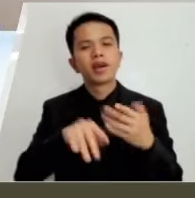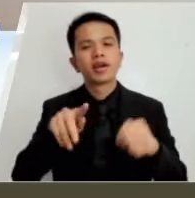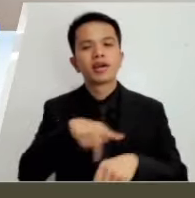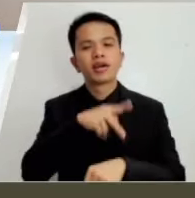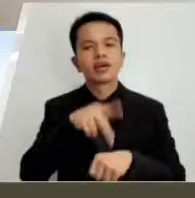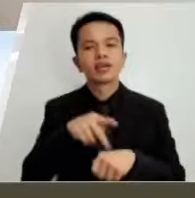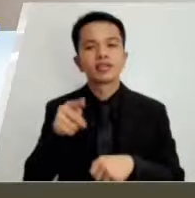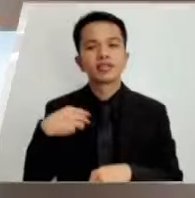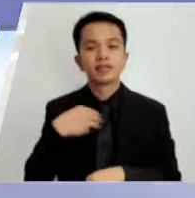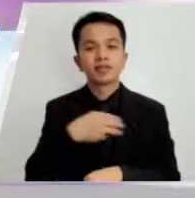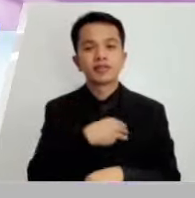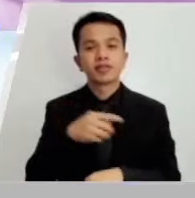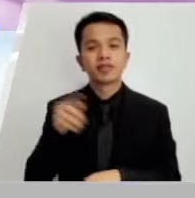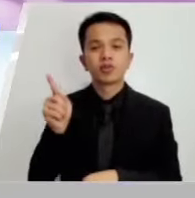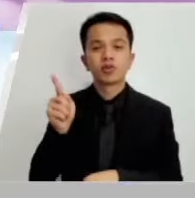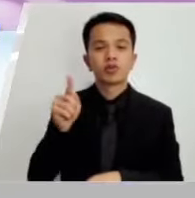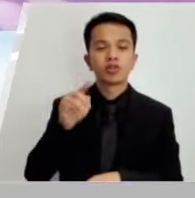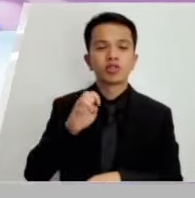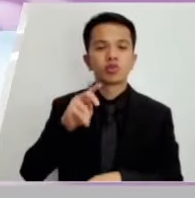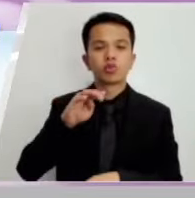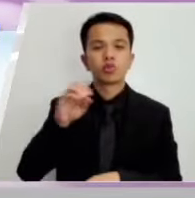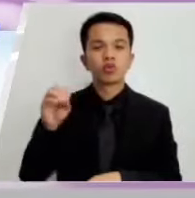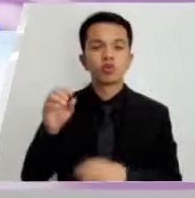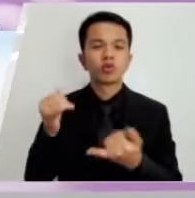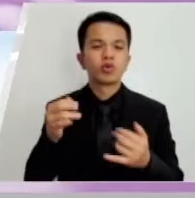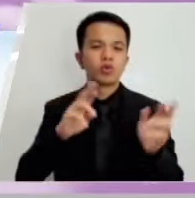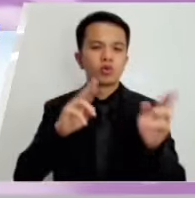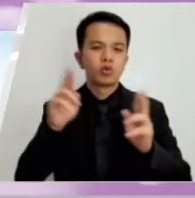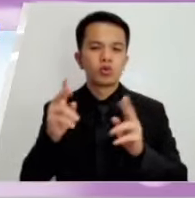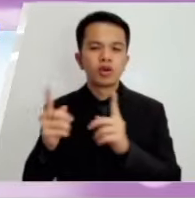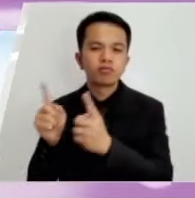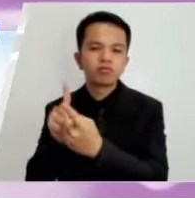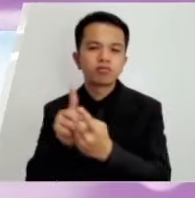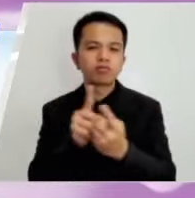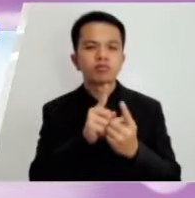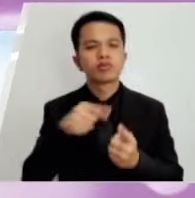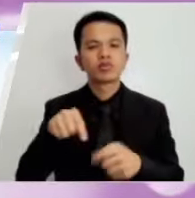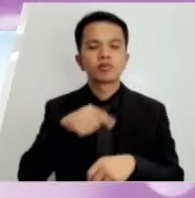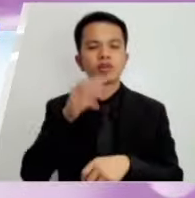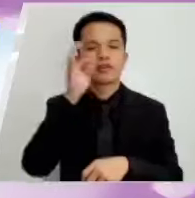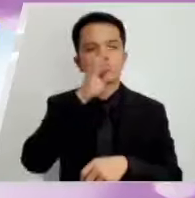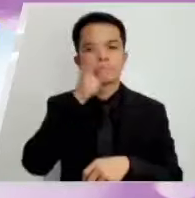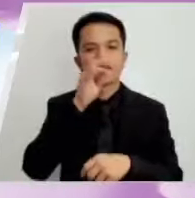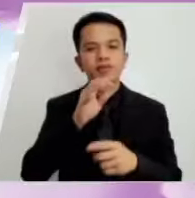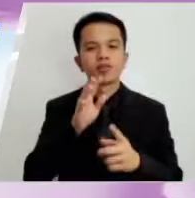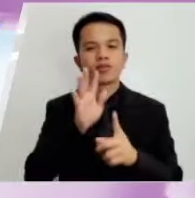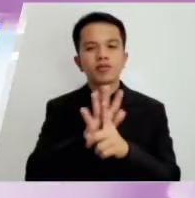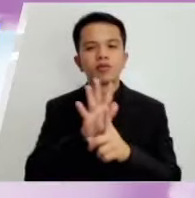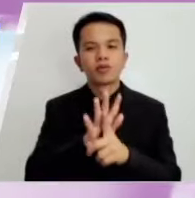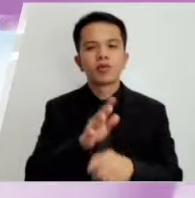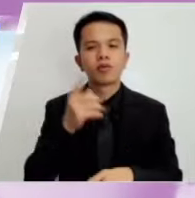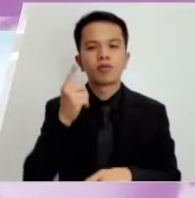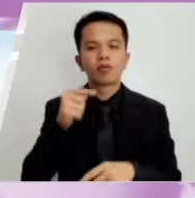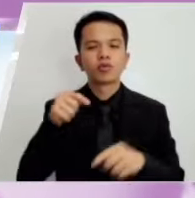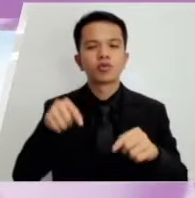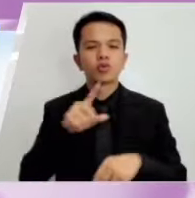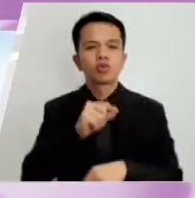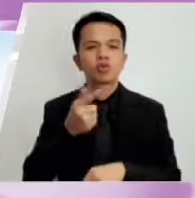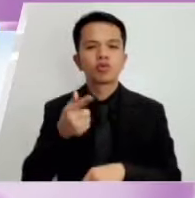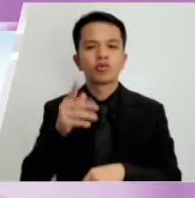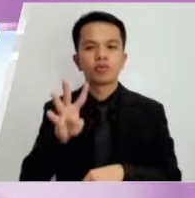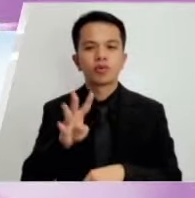Cha Eun-woo. Ready na siyang pakiligin bukas ang Pinoy fans sa fan meet niyang 2024, just